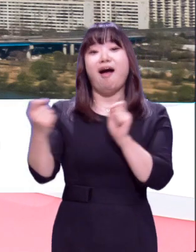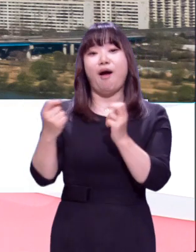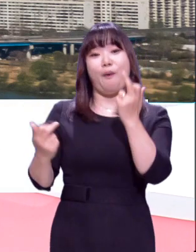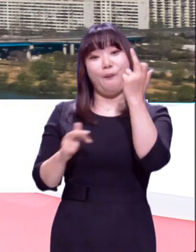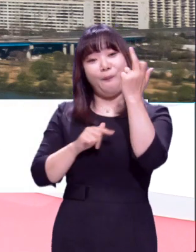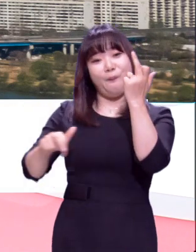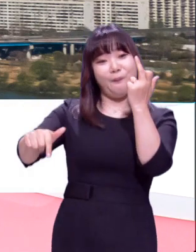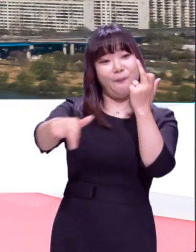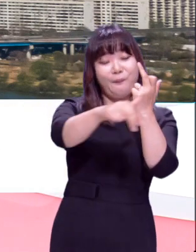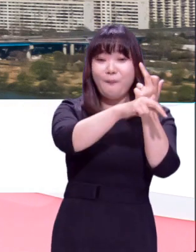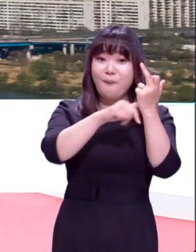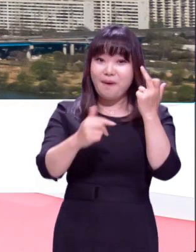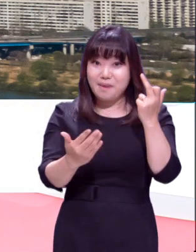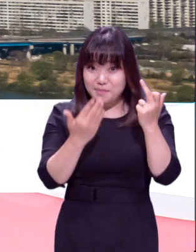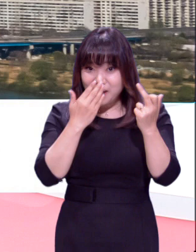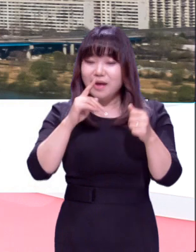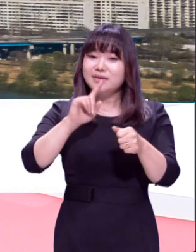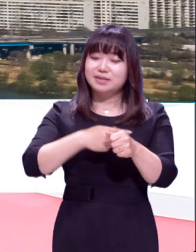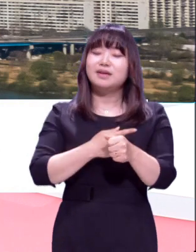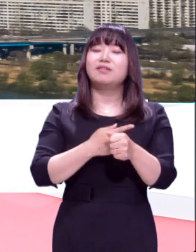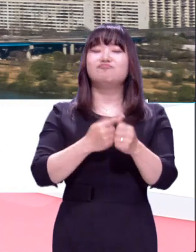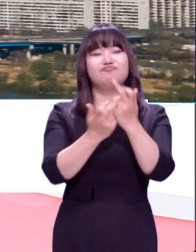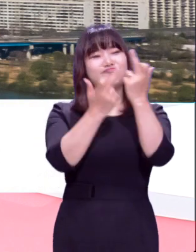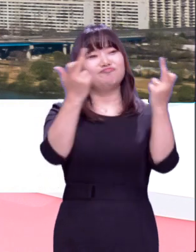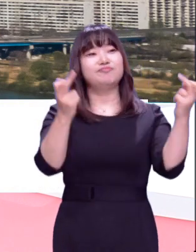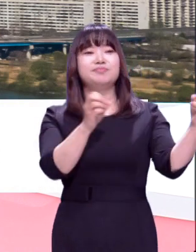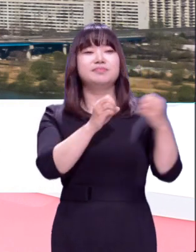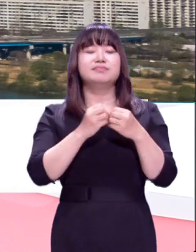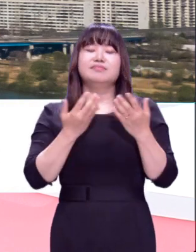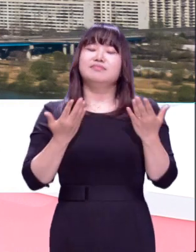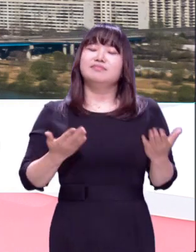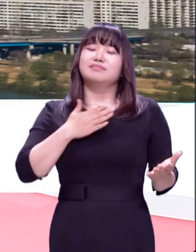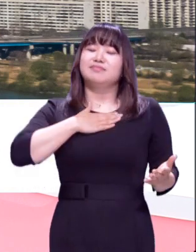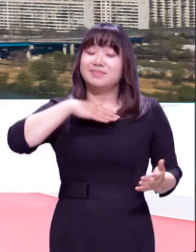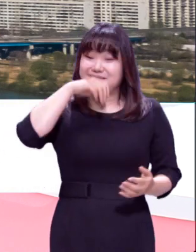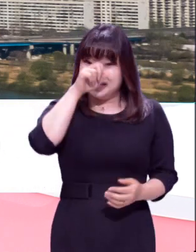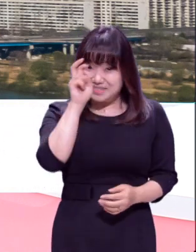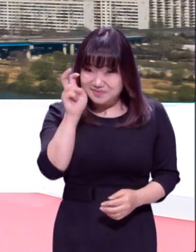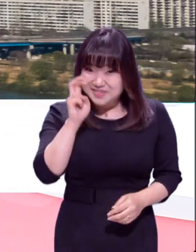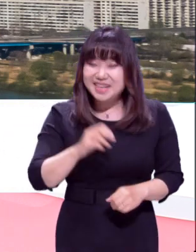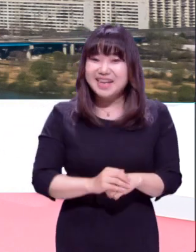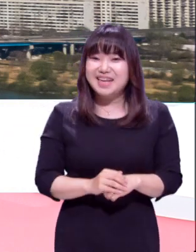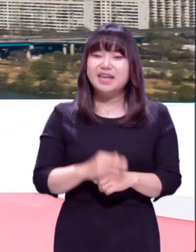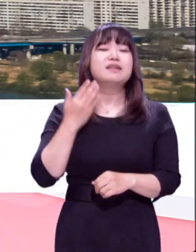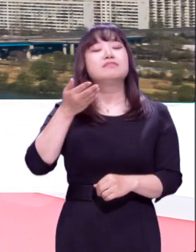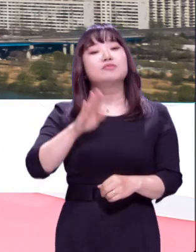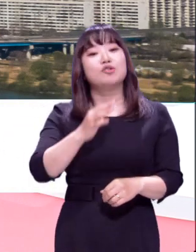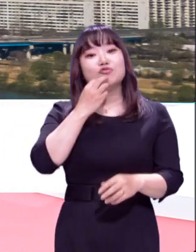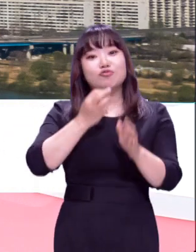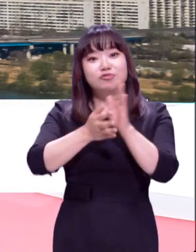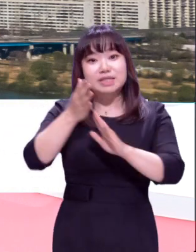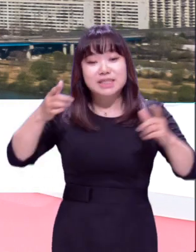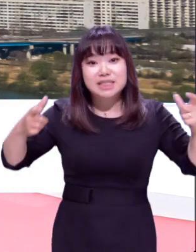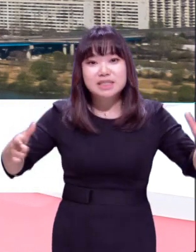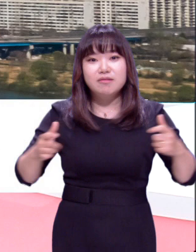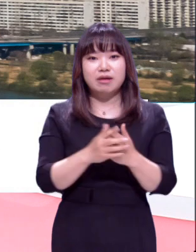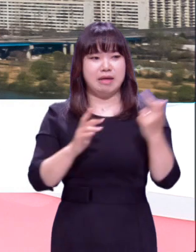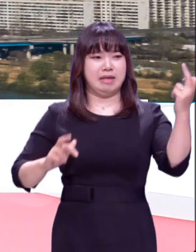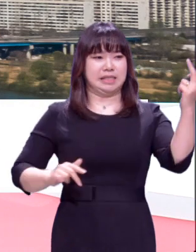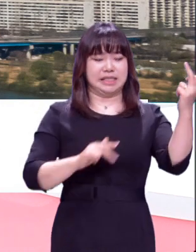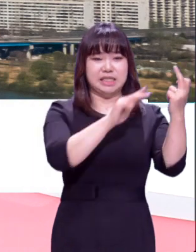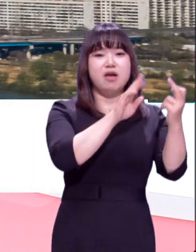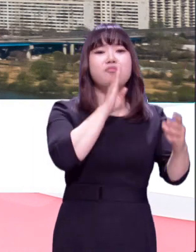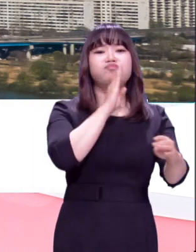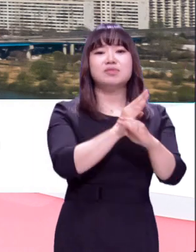가까운 둘레길 등반하다 보면 자연이 주는 상쾌한 매력에 또푹 빠질 텐데요. 네, 그런데 서울에서 등산객이 많은